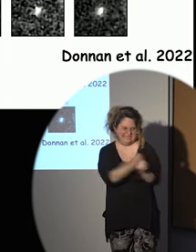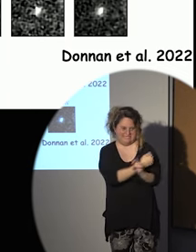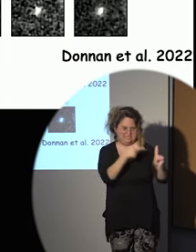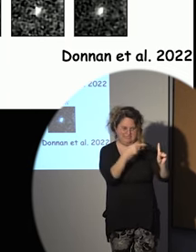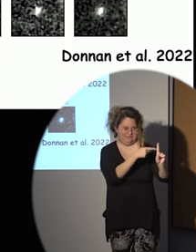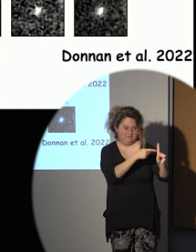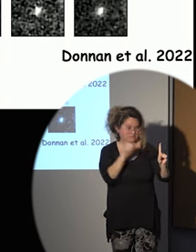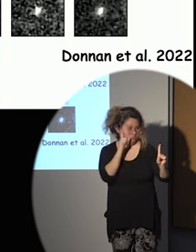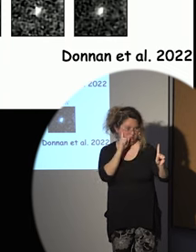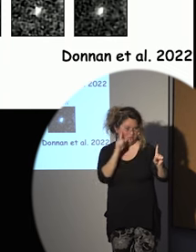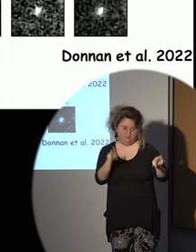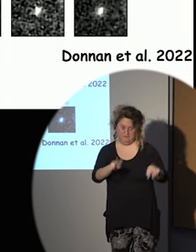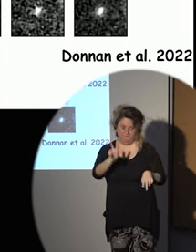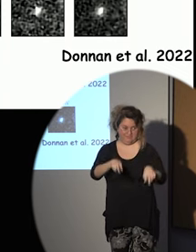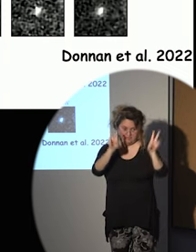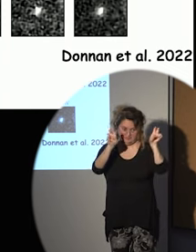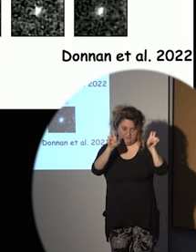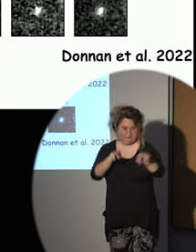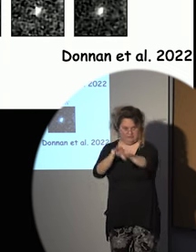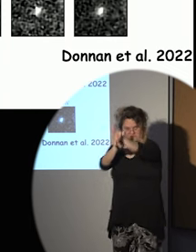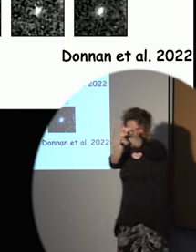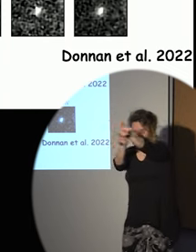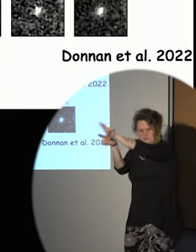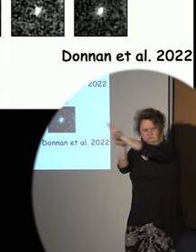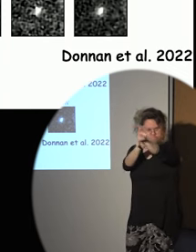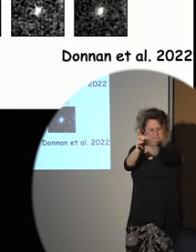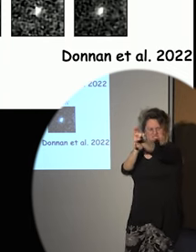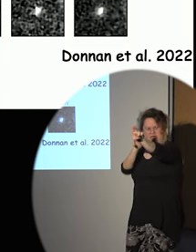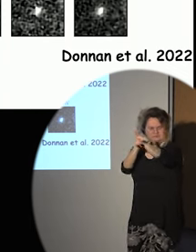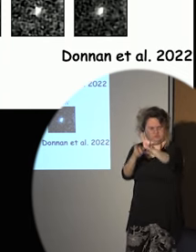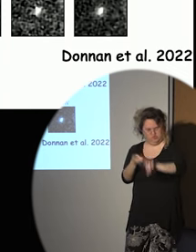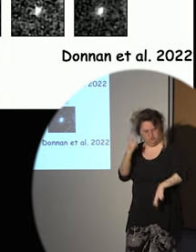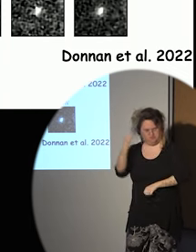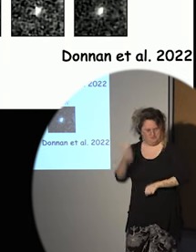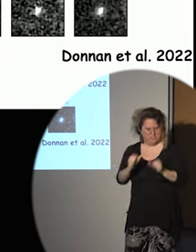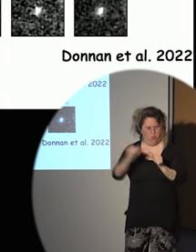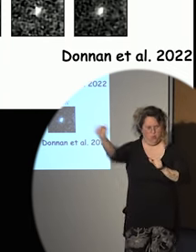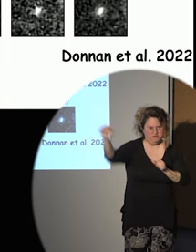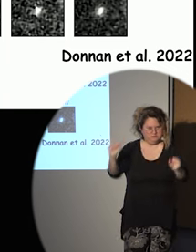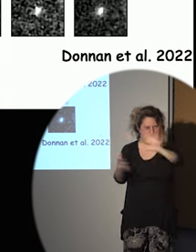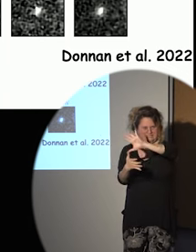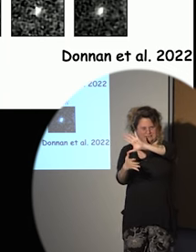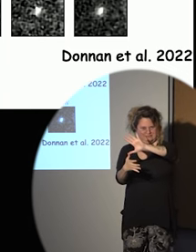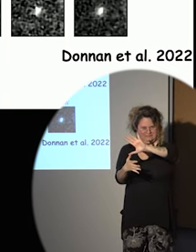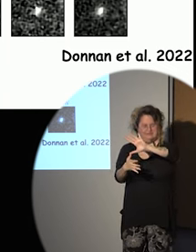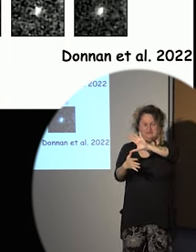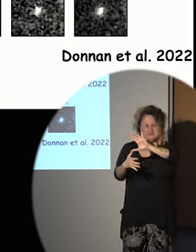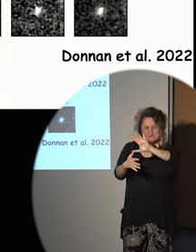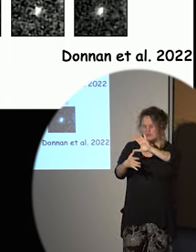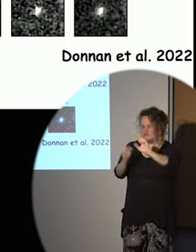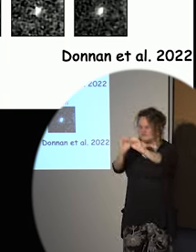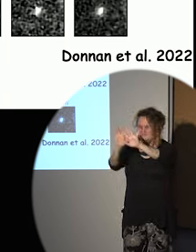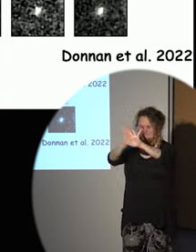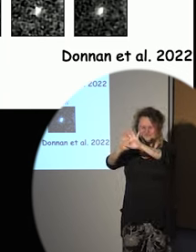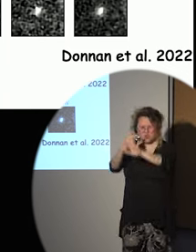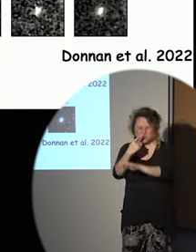chasse, vous voyez, comme une chasse à la galaxie la plus lointaine. L'idée, c'est d'aller chercher dans des fils de plus en plus rouges pour